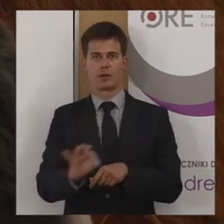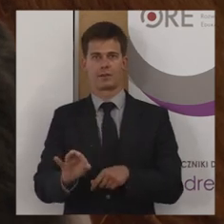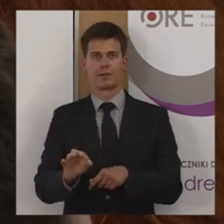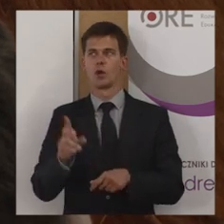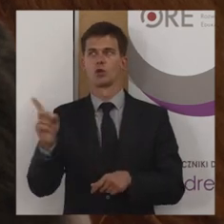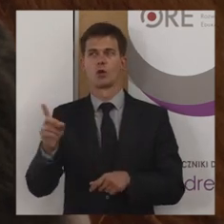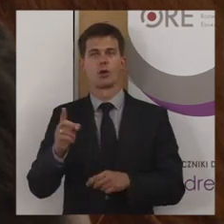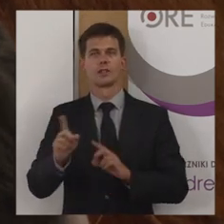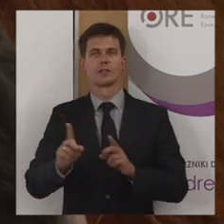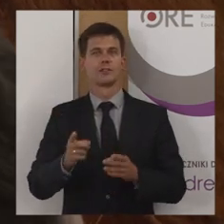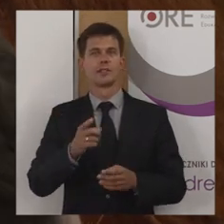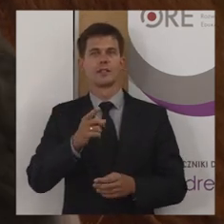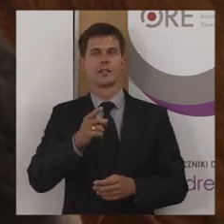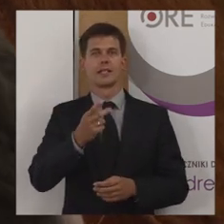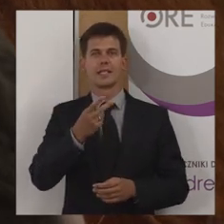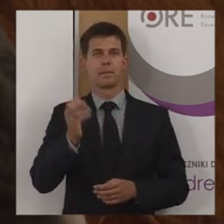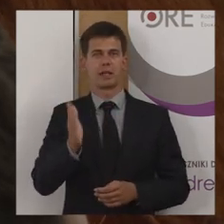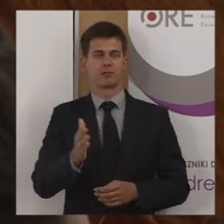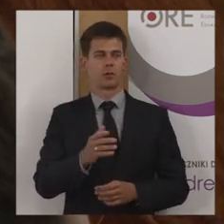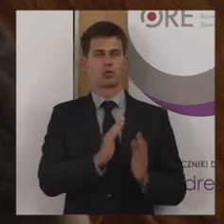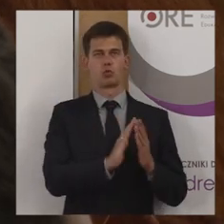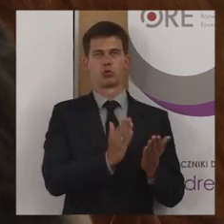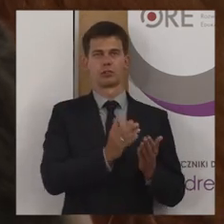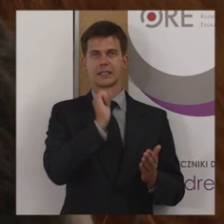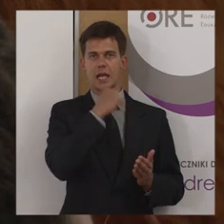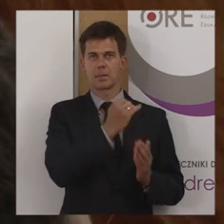nie eliminuje możliwości stosowania